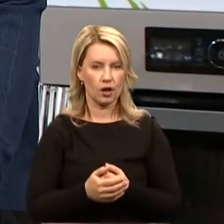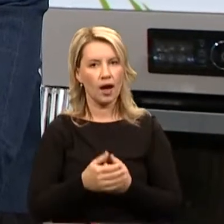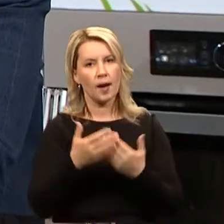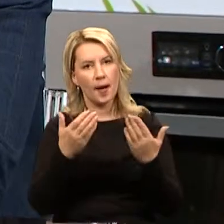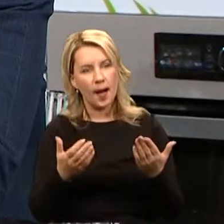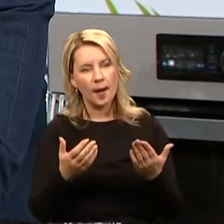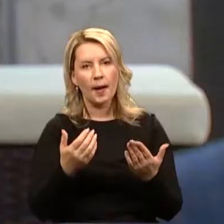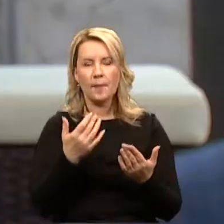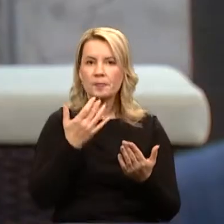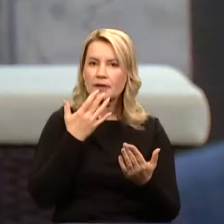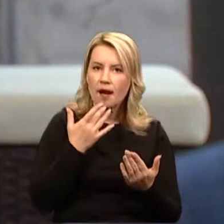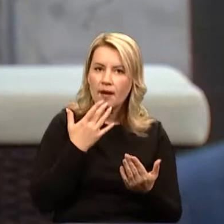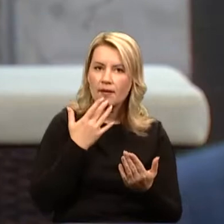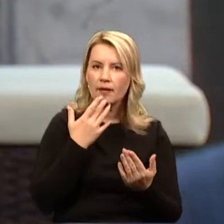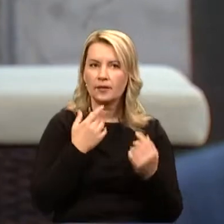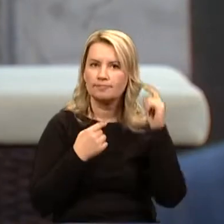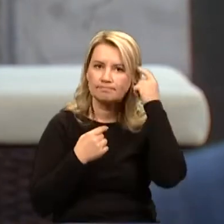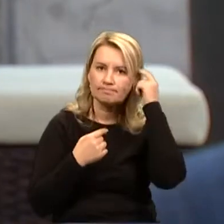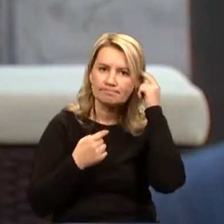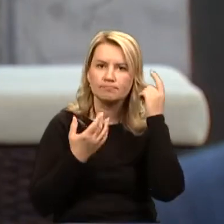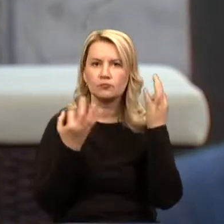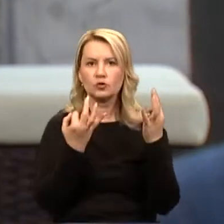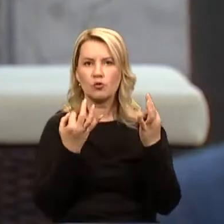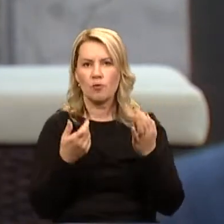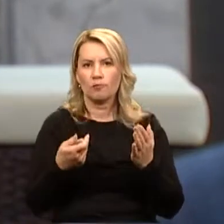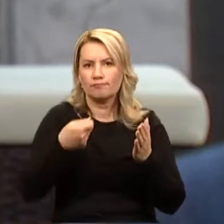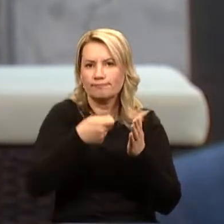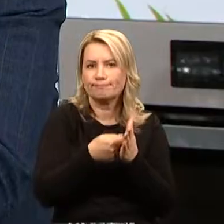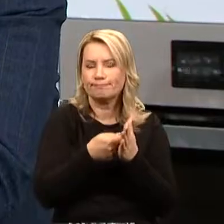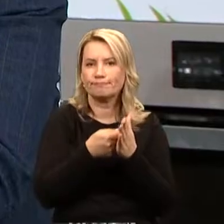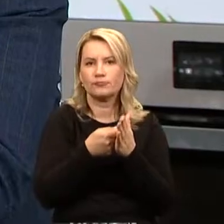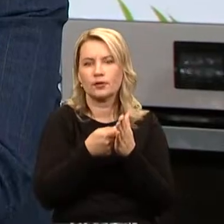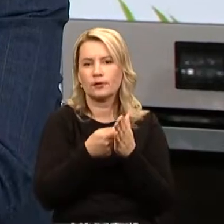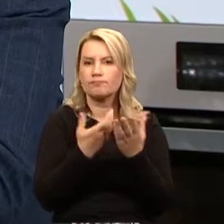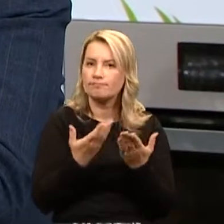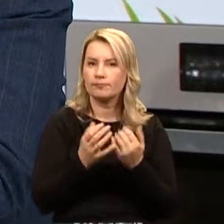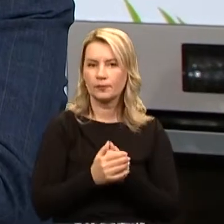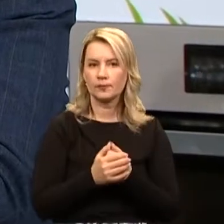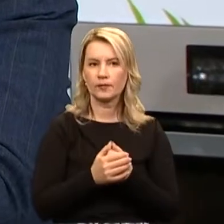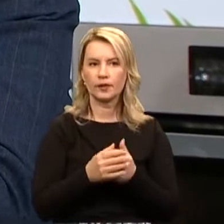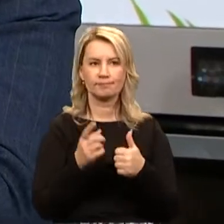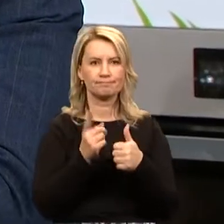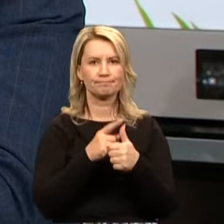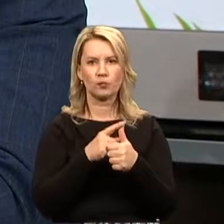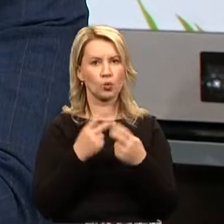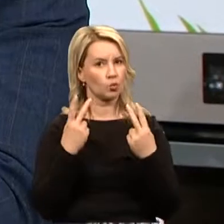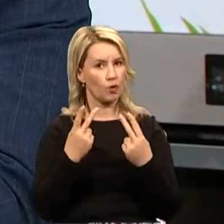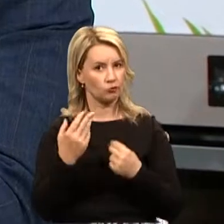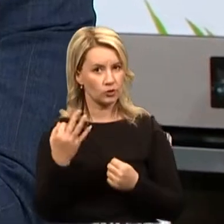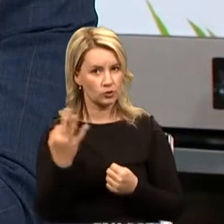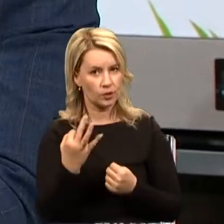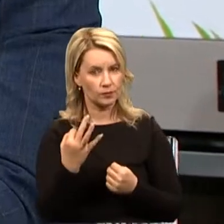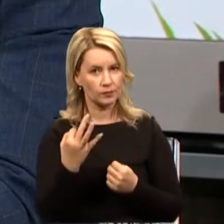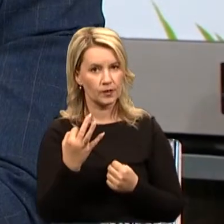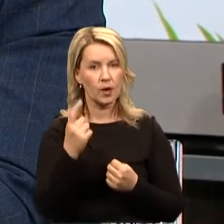myslet při zakládání různých finančních produktů? Tím nejdůležitějším faktorem by měla být